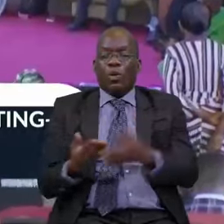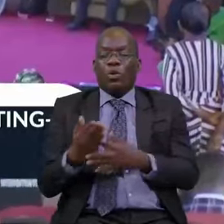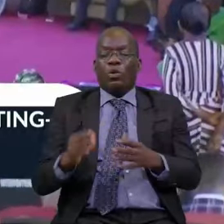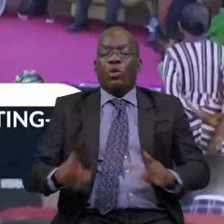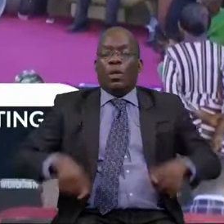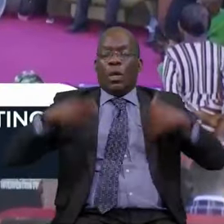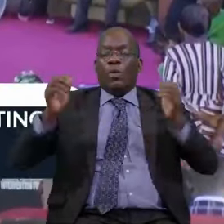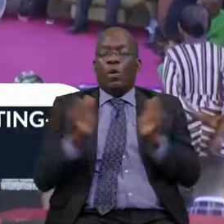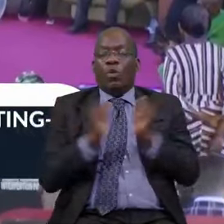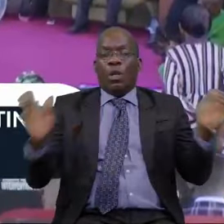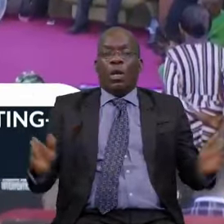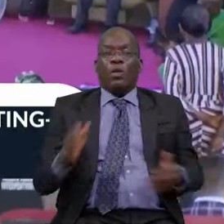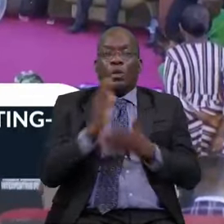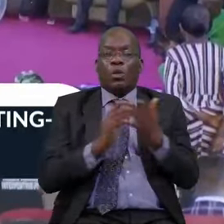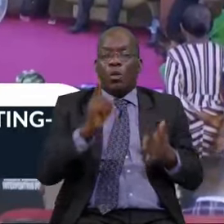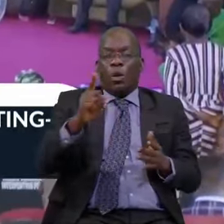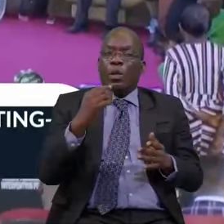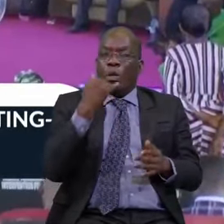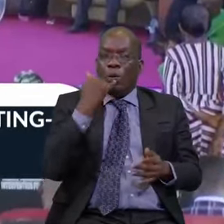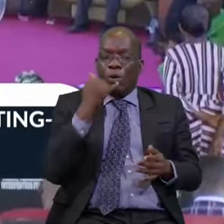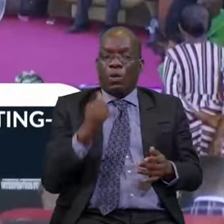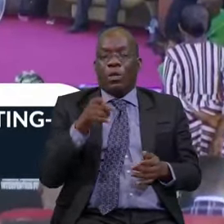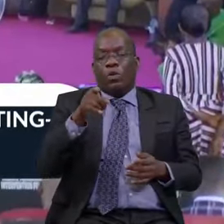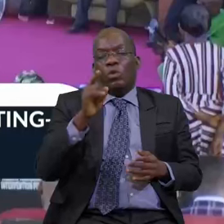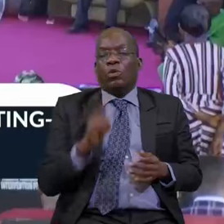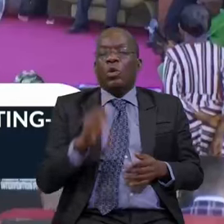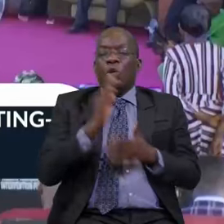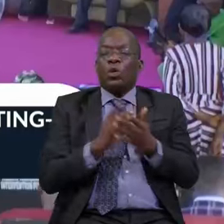pas parcourir la vie sans que les gens